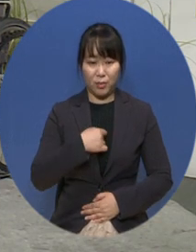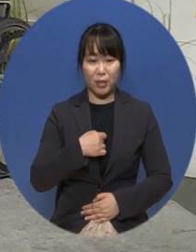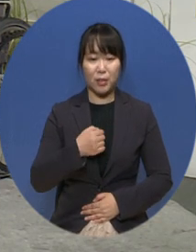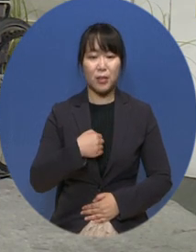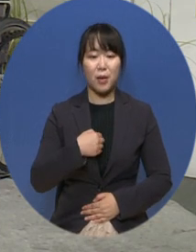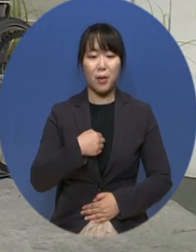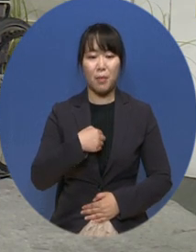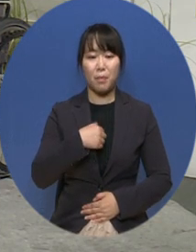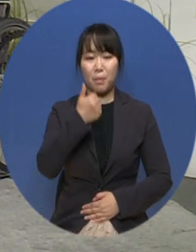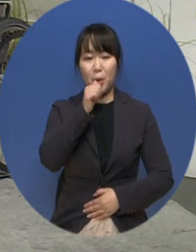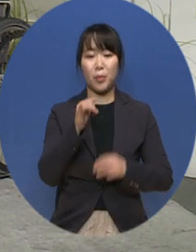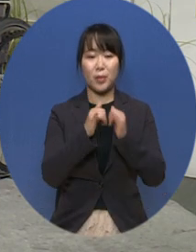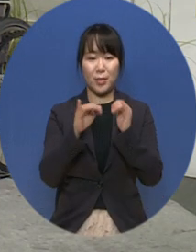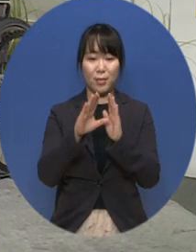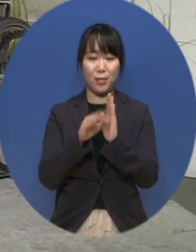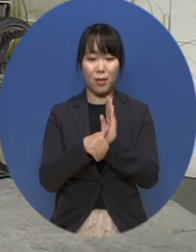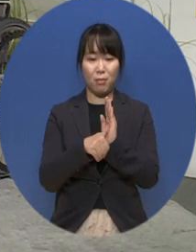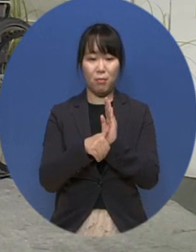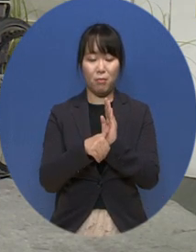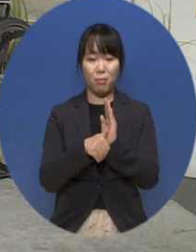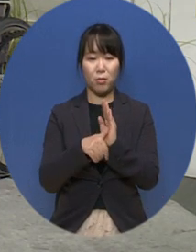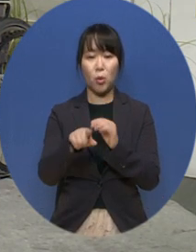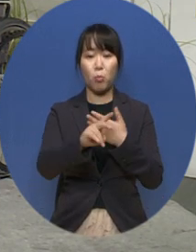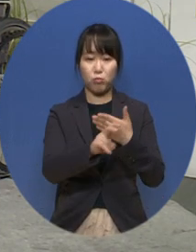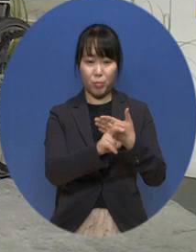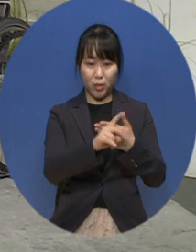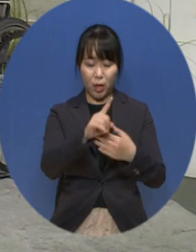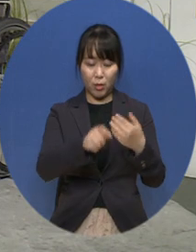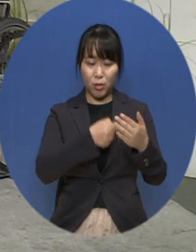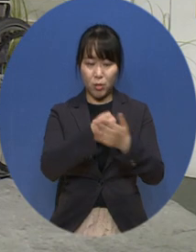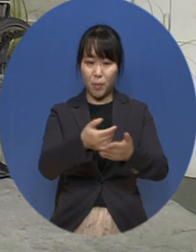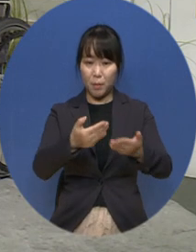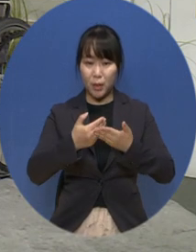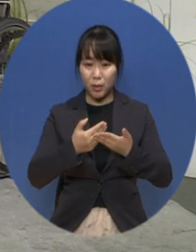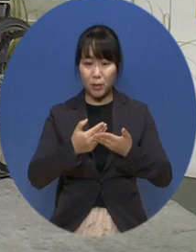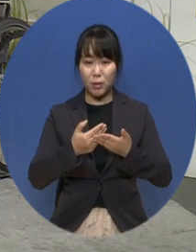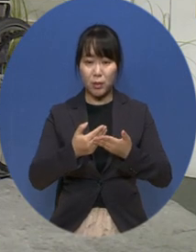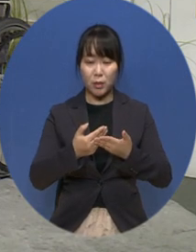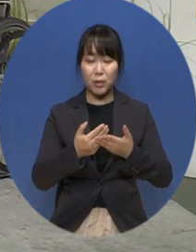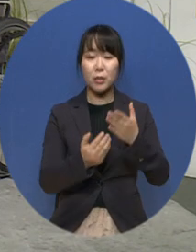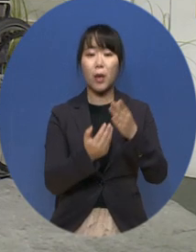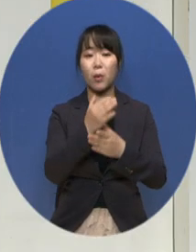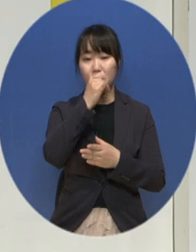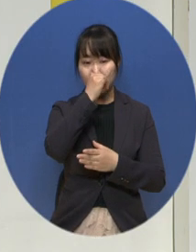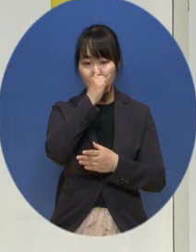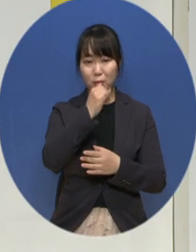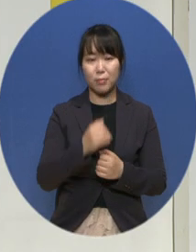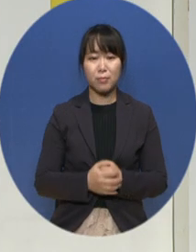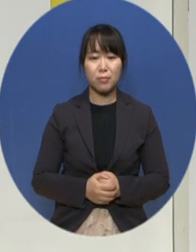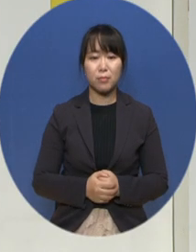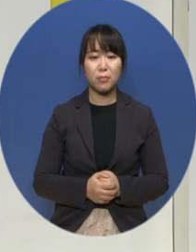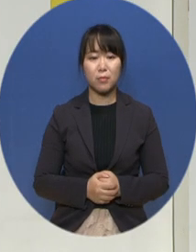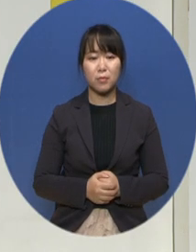4 그 위헌 결정을 받은 그 버 좋은 사건이 있었는데 4 조 초토 텔 하고